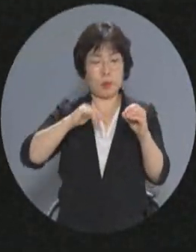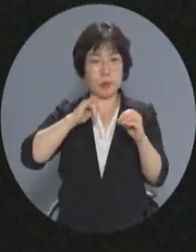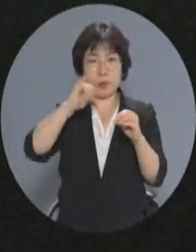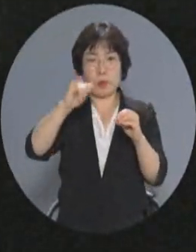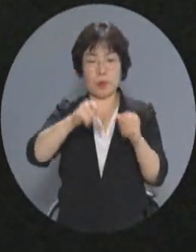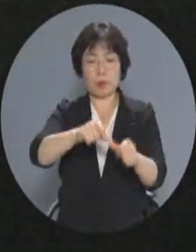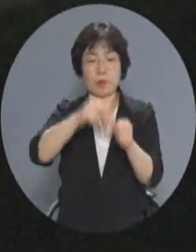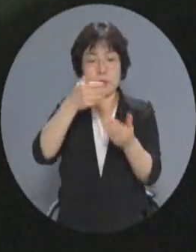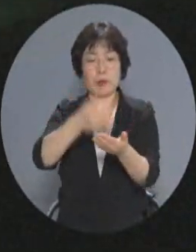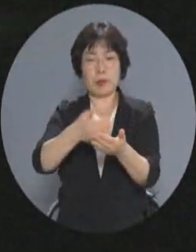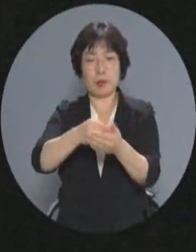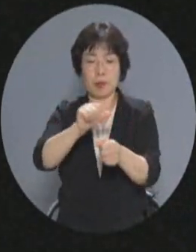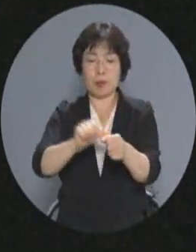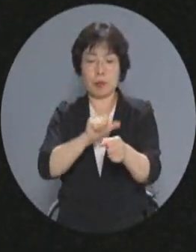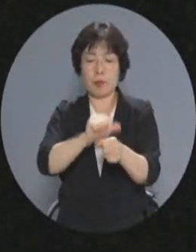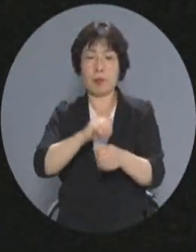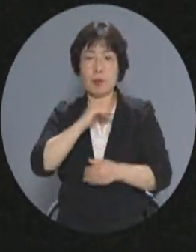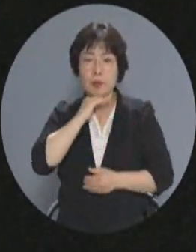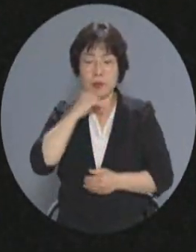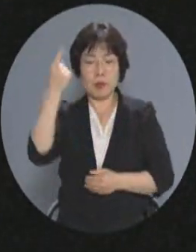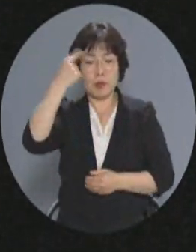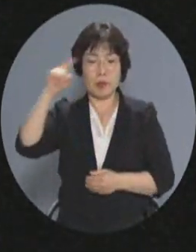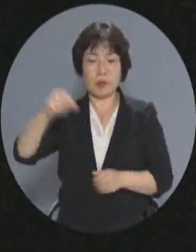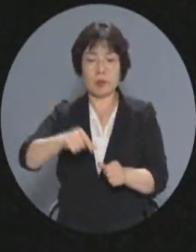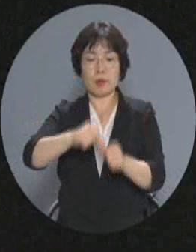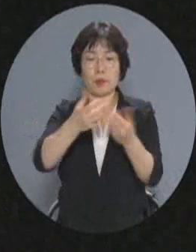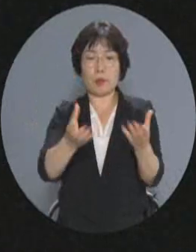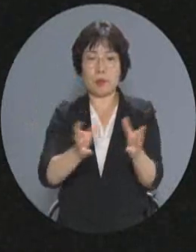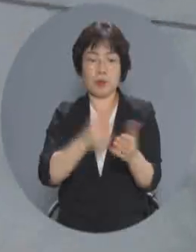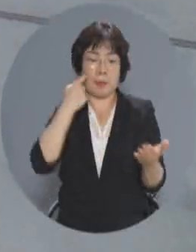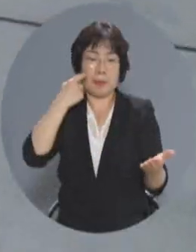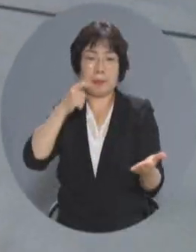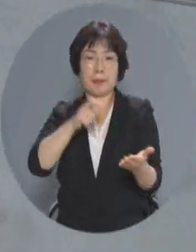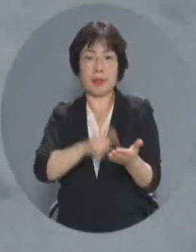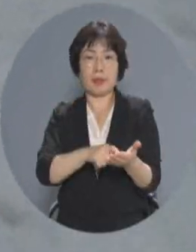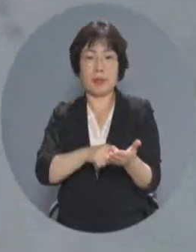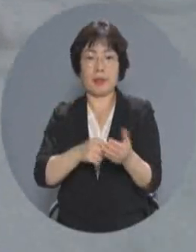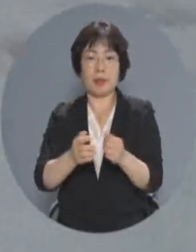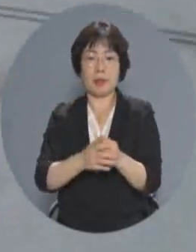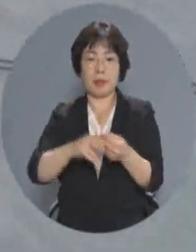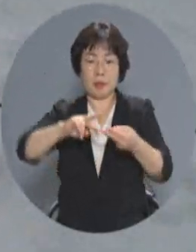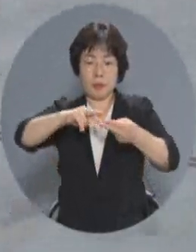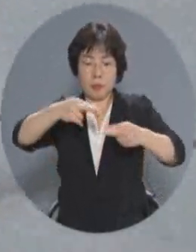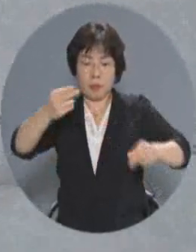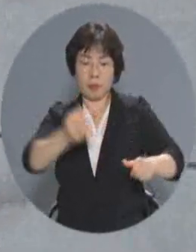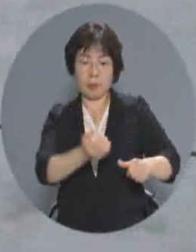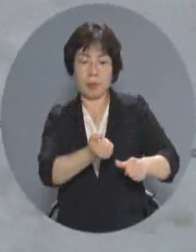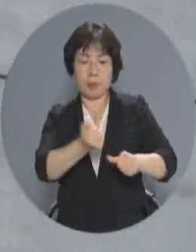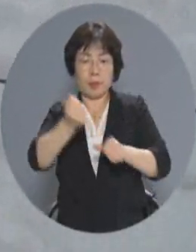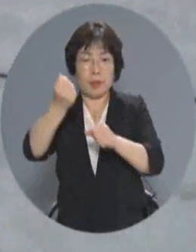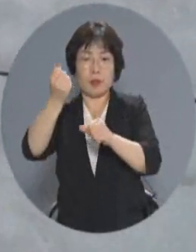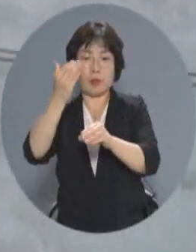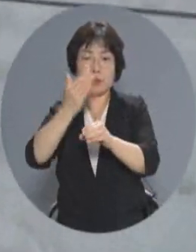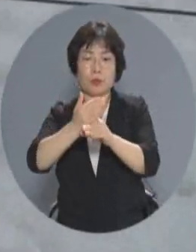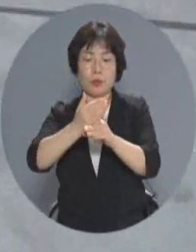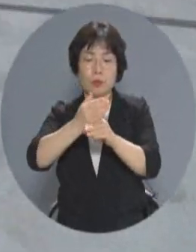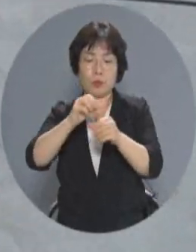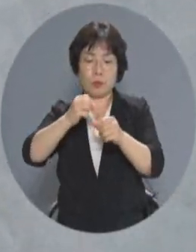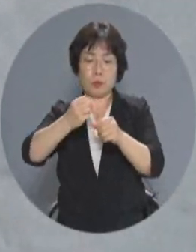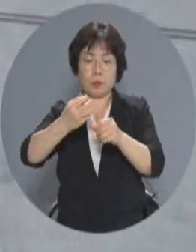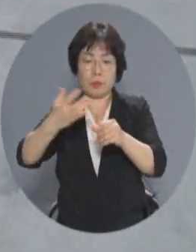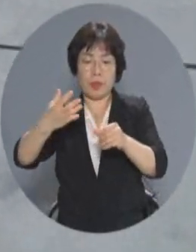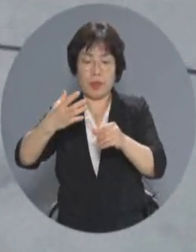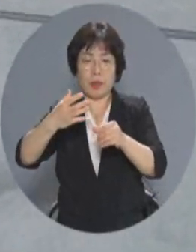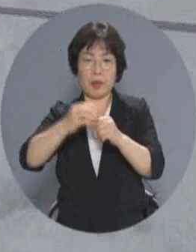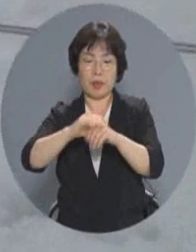했고 5시간여 만에 러시아 구조대에 발견됐습니다. 로프로 끌어올려지던 김 대장은 줄이 헐거워지는